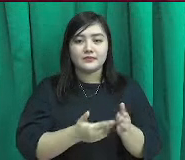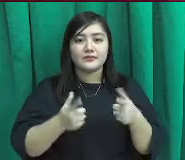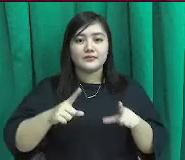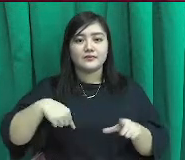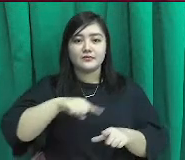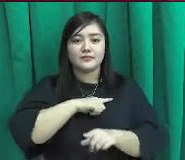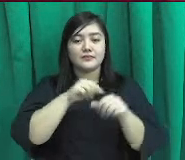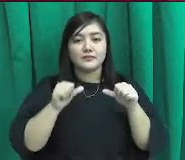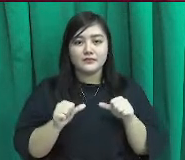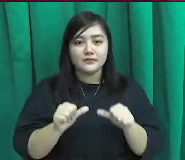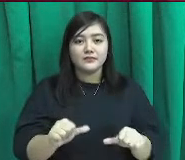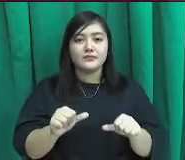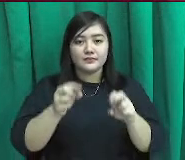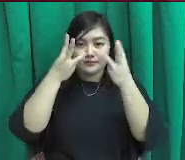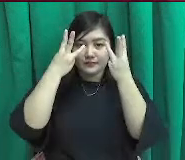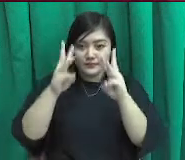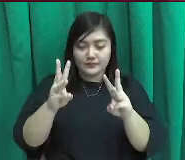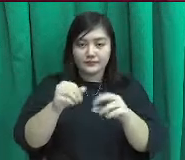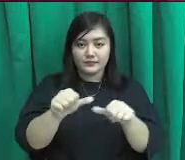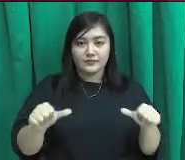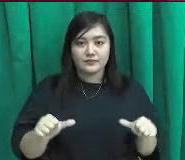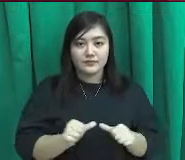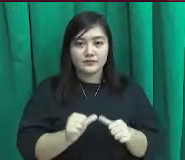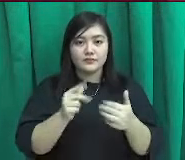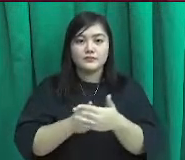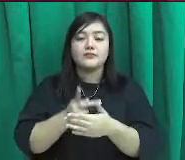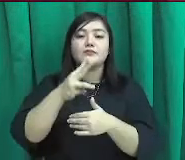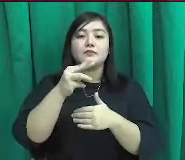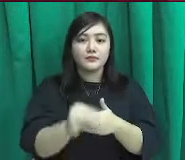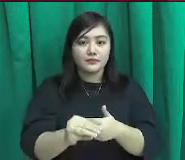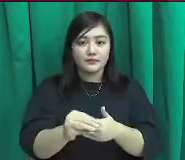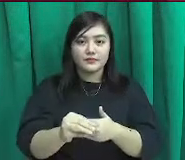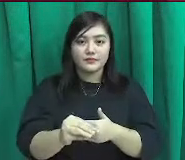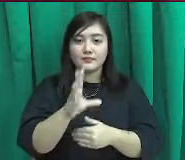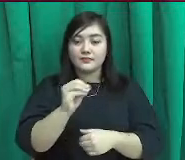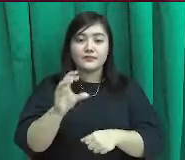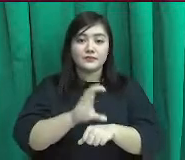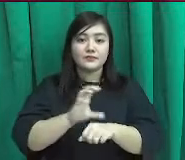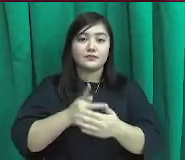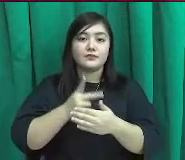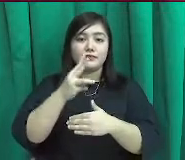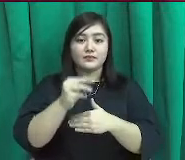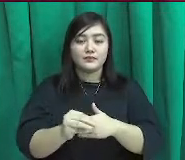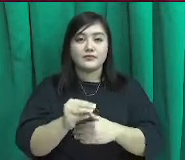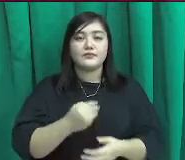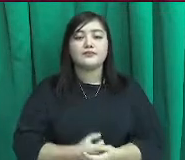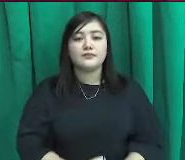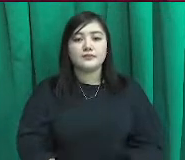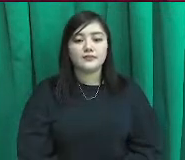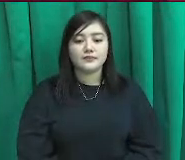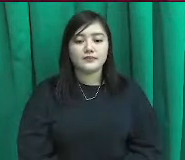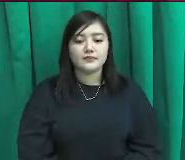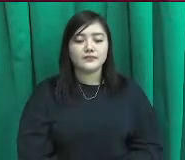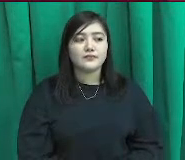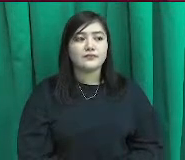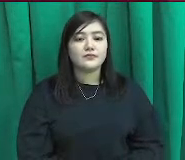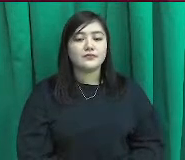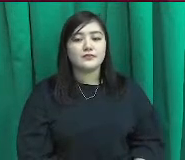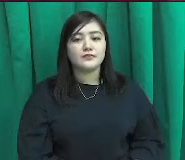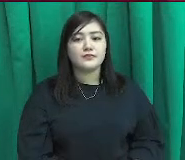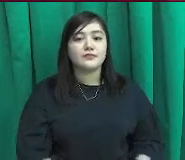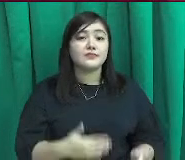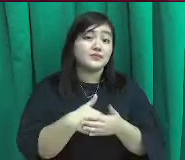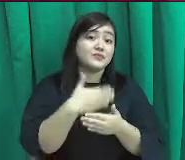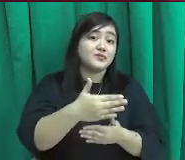patuloy po tayo magsubaybay sa mga susunod pang programa ng ating pong simbahan. And mamaya po, of course, maaaring gitong after the Baptist Lands, may mga area